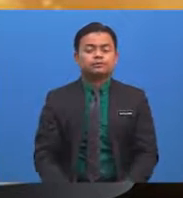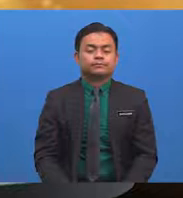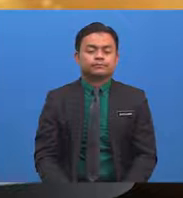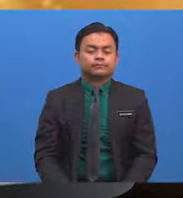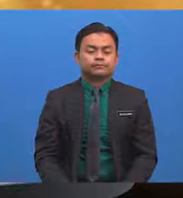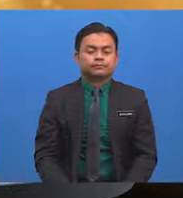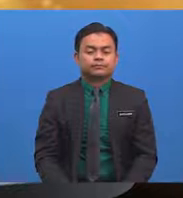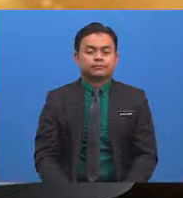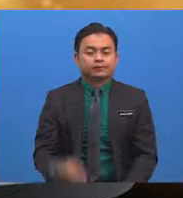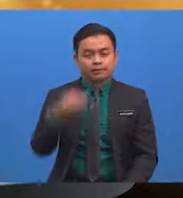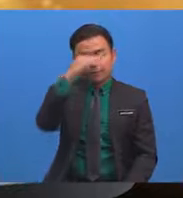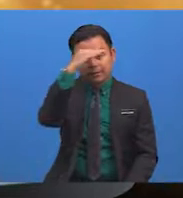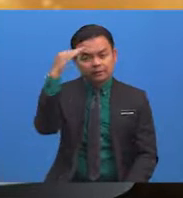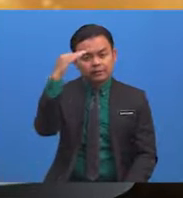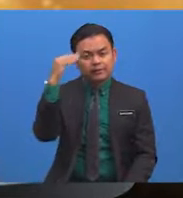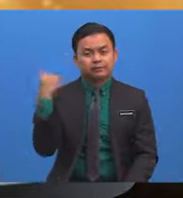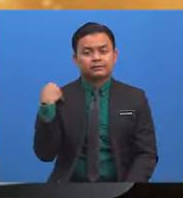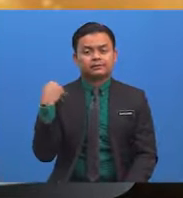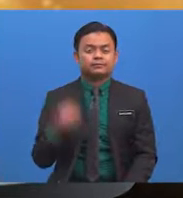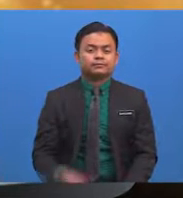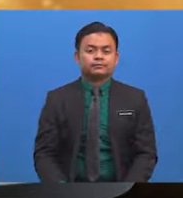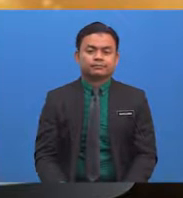Wah, bayang-bayanglah.